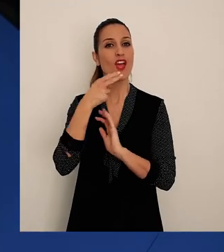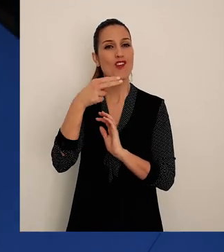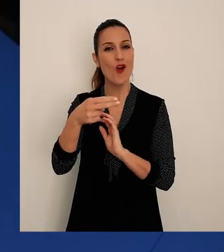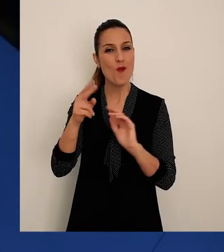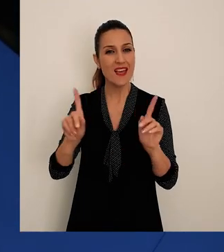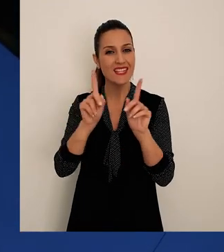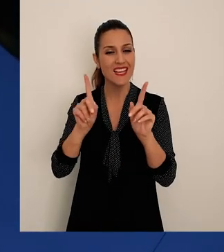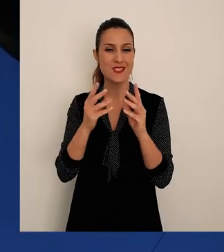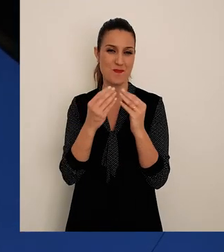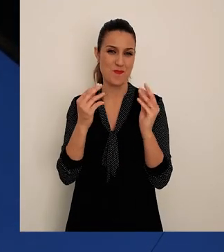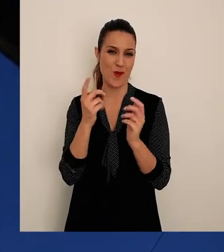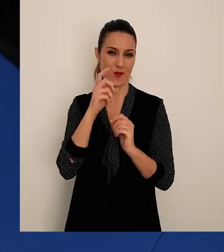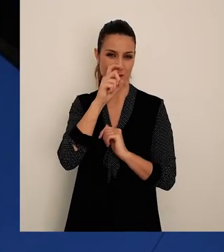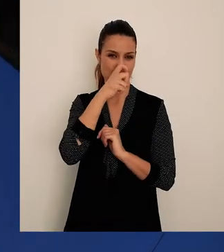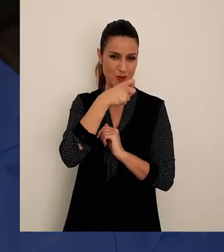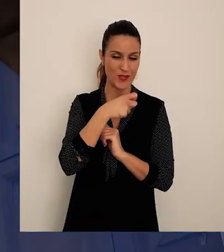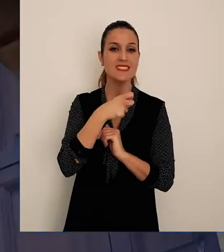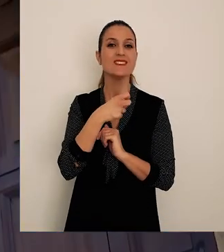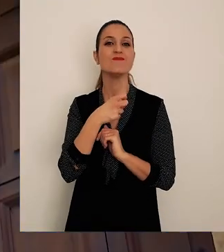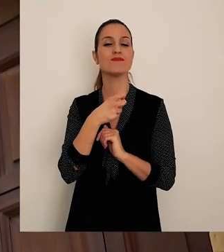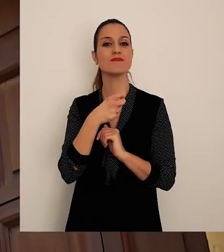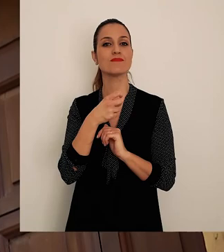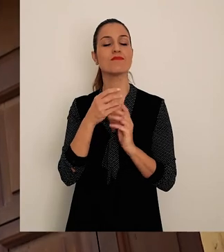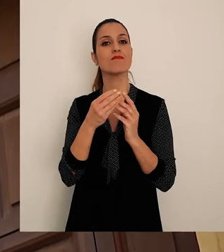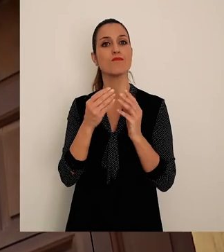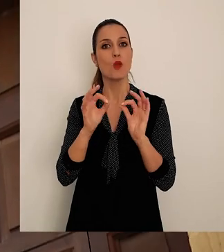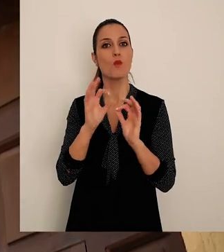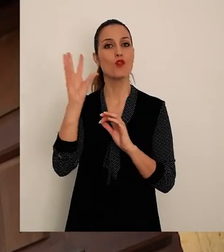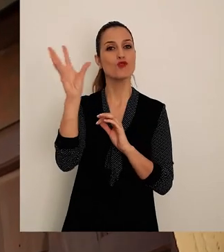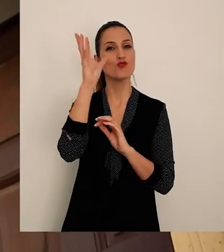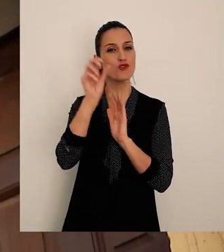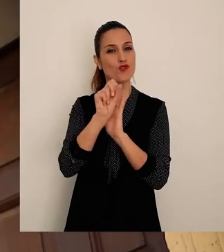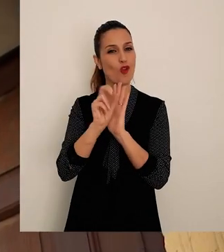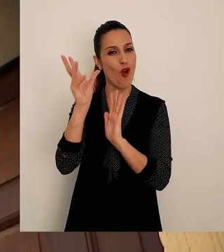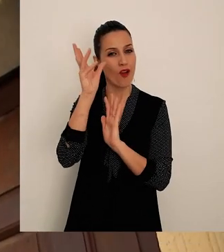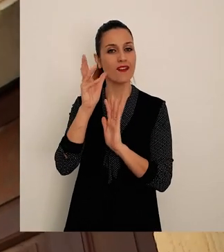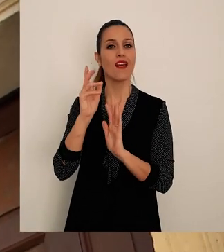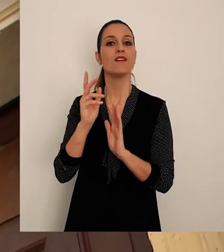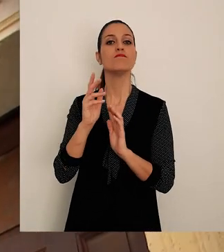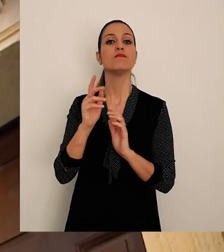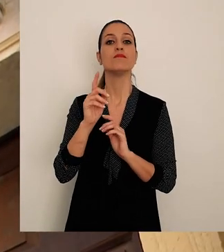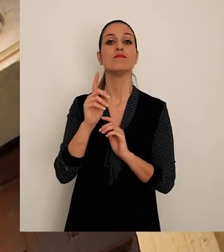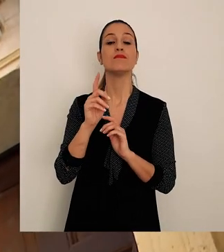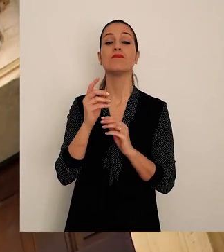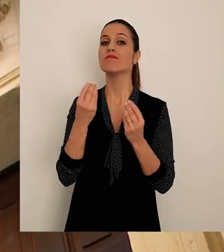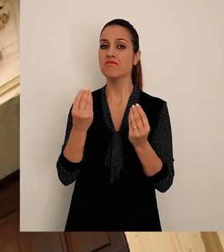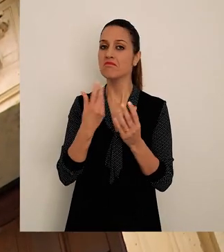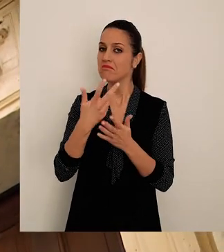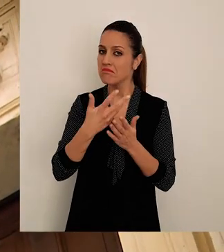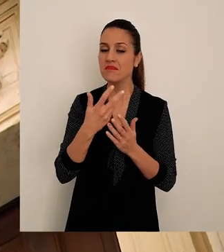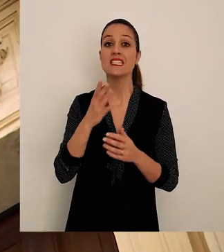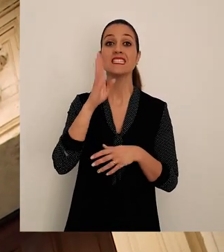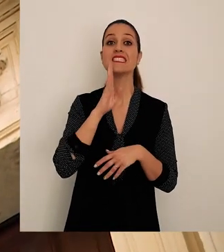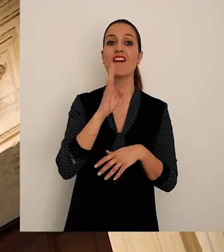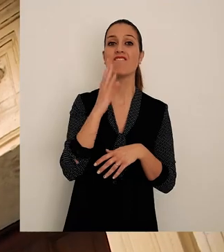La storia del nome della chiesa è molto curiosa e rimanda ad un'antica leggenda popolare. Si racconta che nel 1222